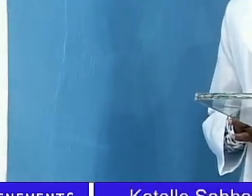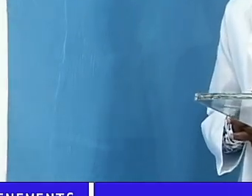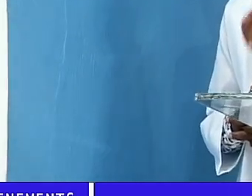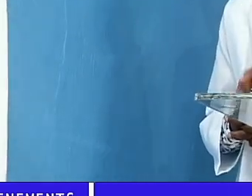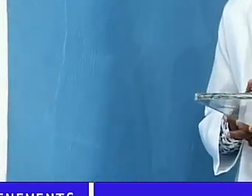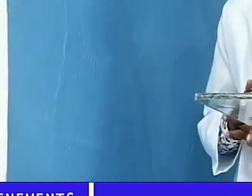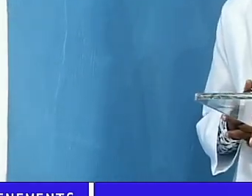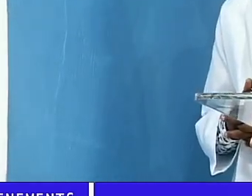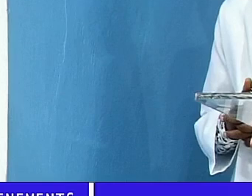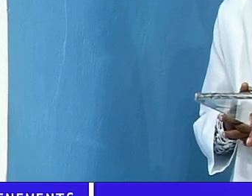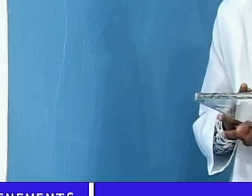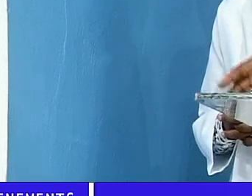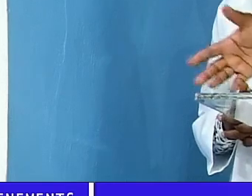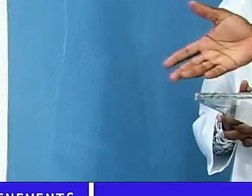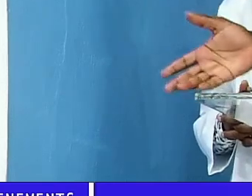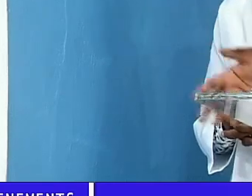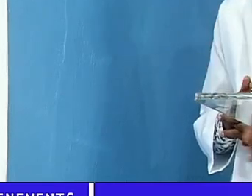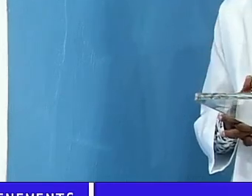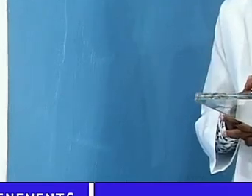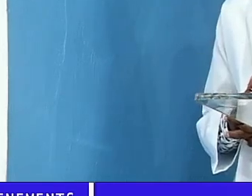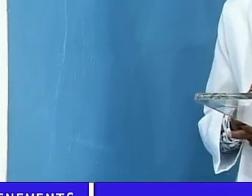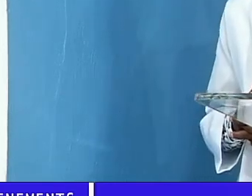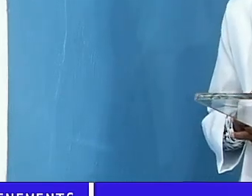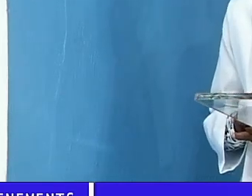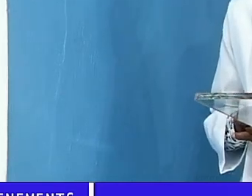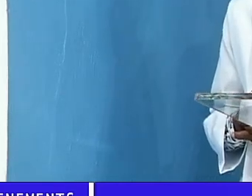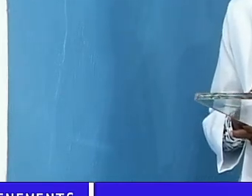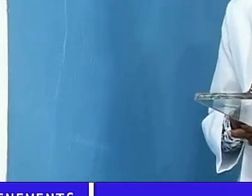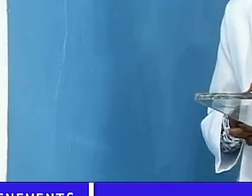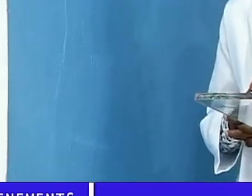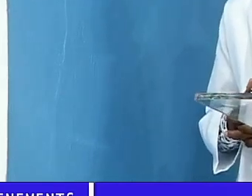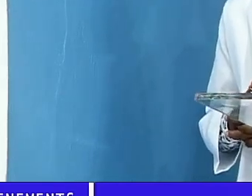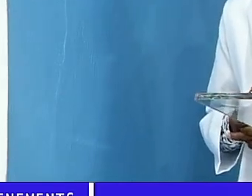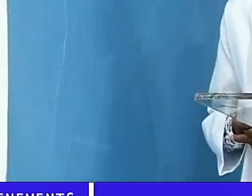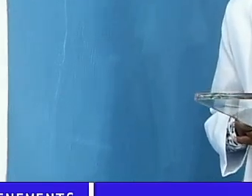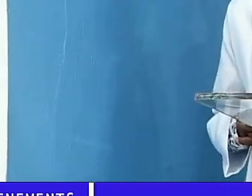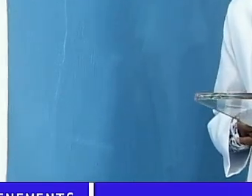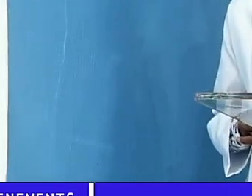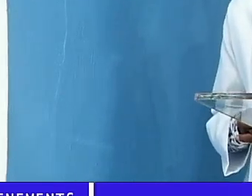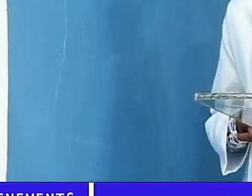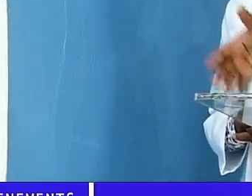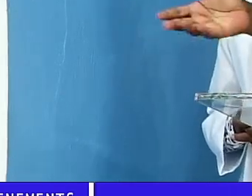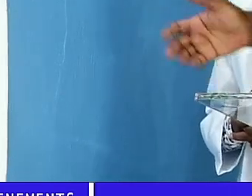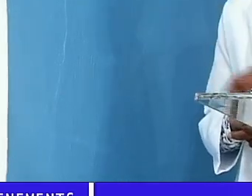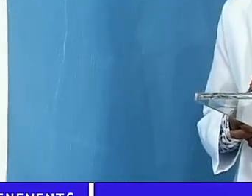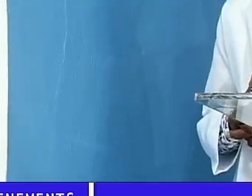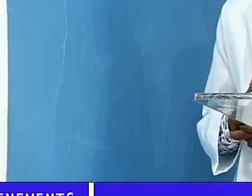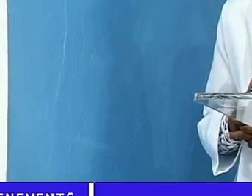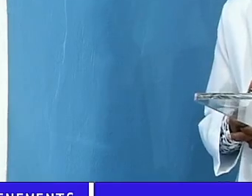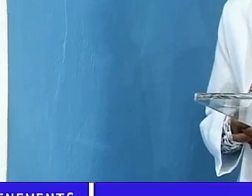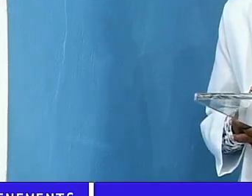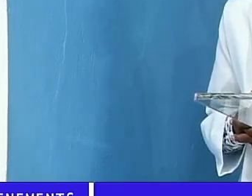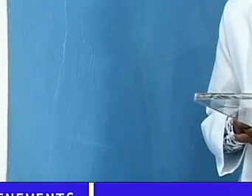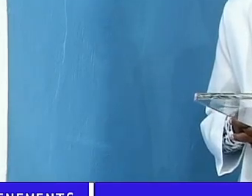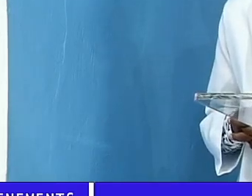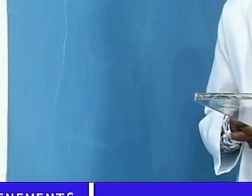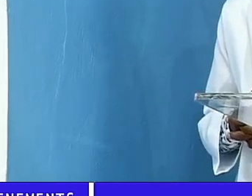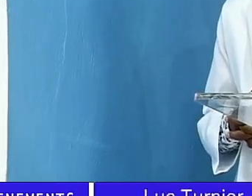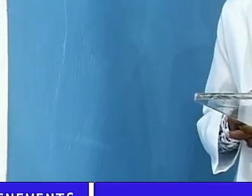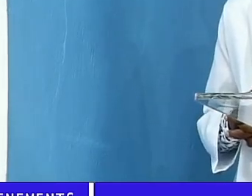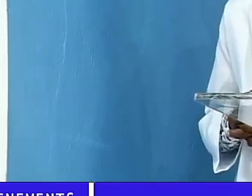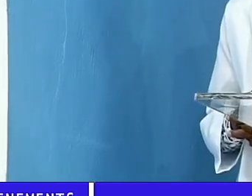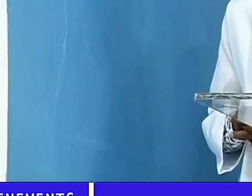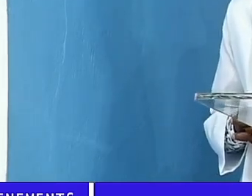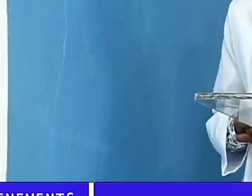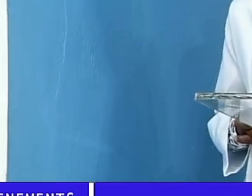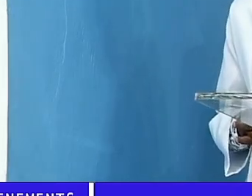prière? Faut que nous envoyons Dieu nous garder Jésus pour que ensemble nous fassions la prière, nous monter côté grand maître